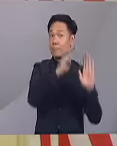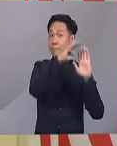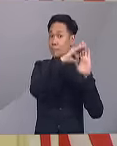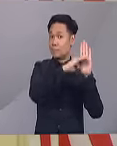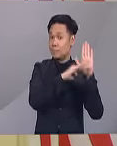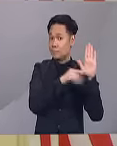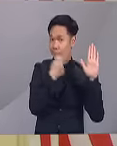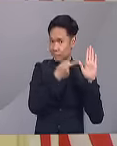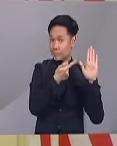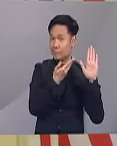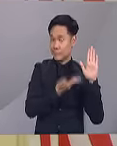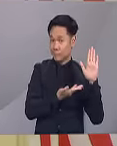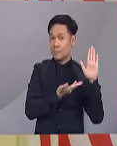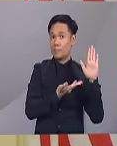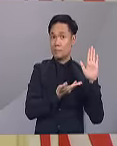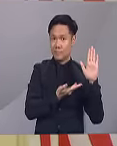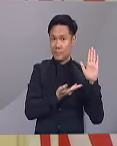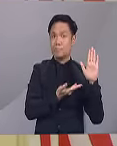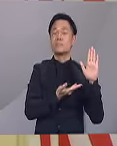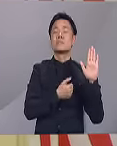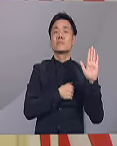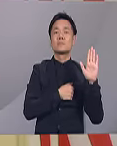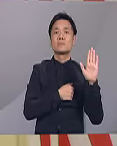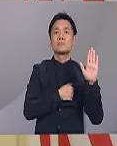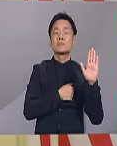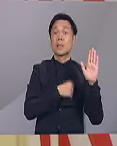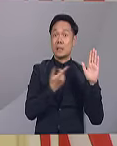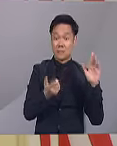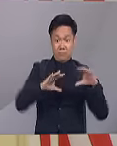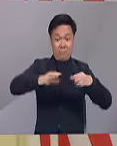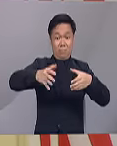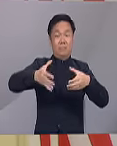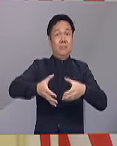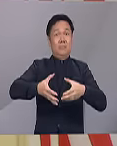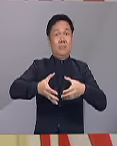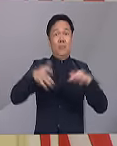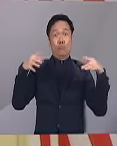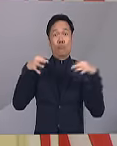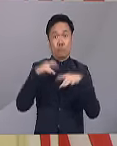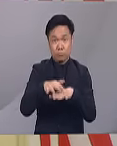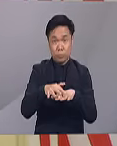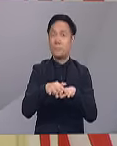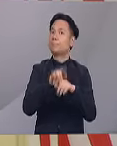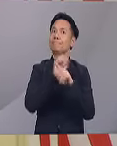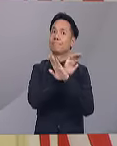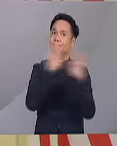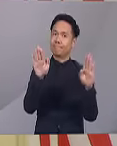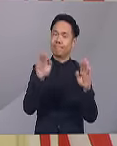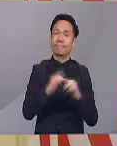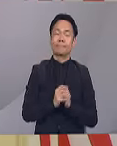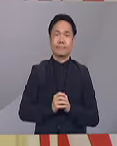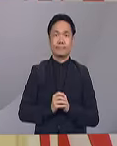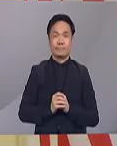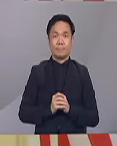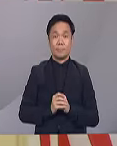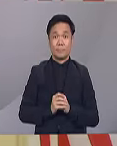tindakan yang boleh menyebabkan berlakunya perhimpunan ataupun perkumpulan tidak dibenarkan. Saya